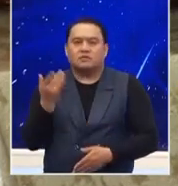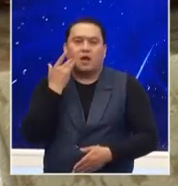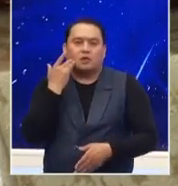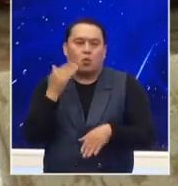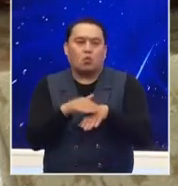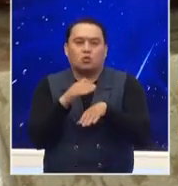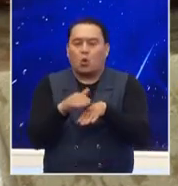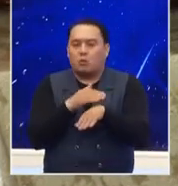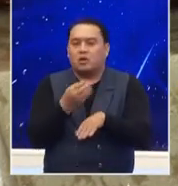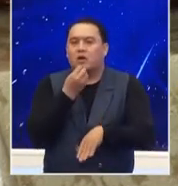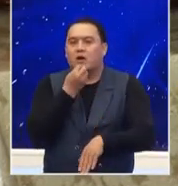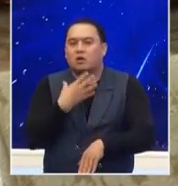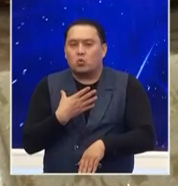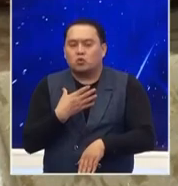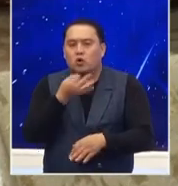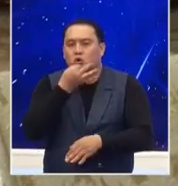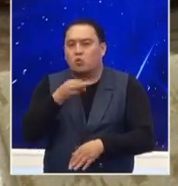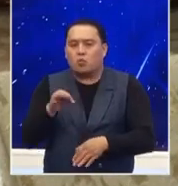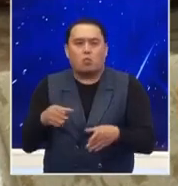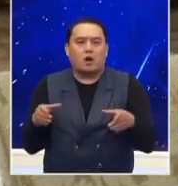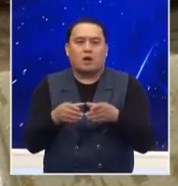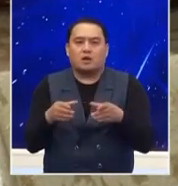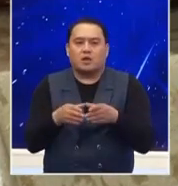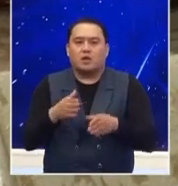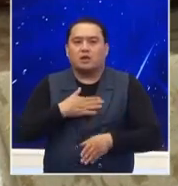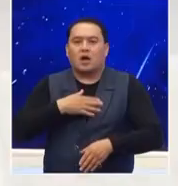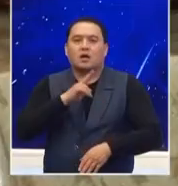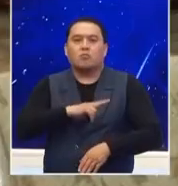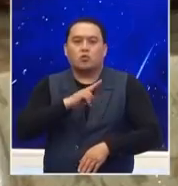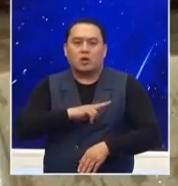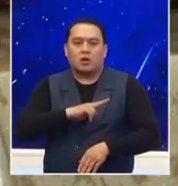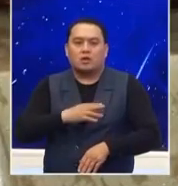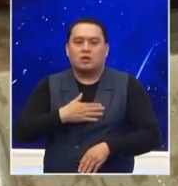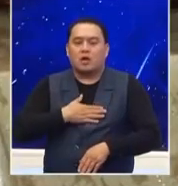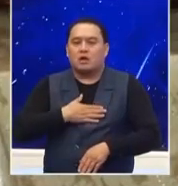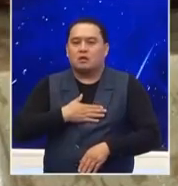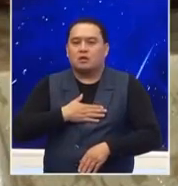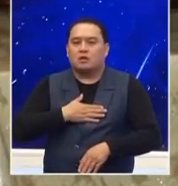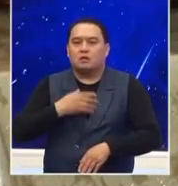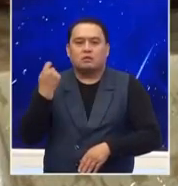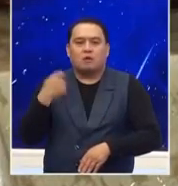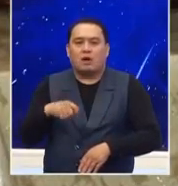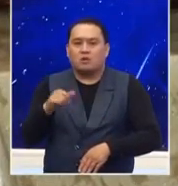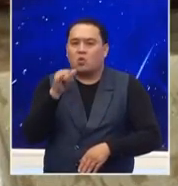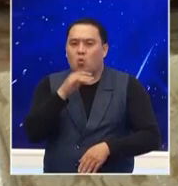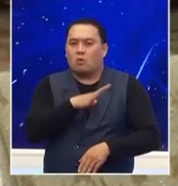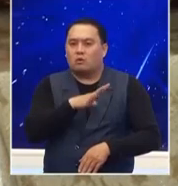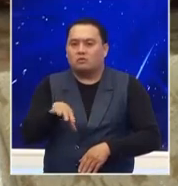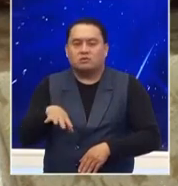добрые, хорошие отношения в любом коллективе, в котором я работала. Я и не пила, не курила,